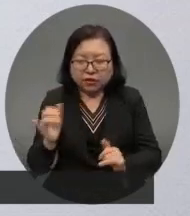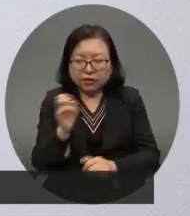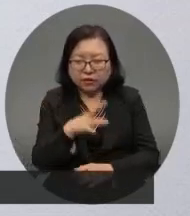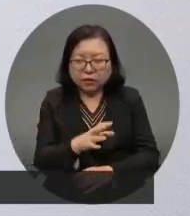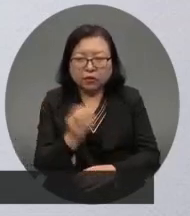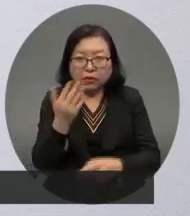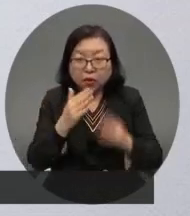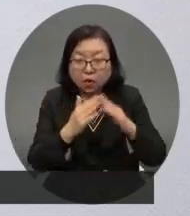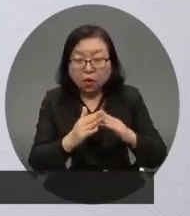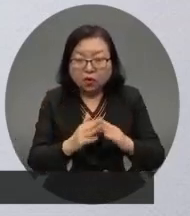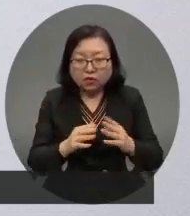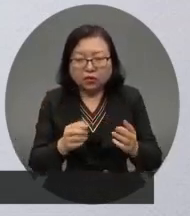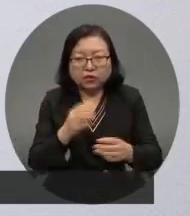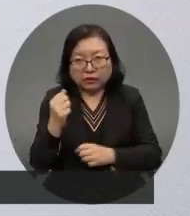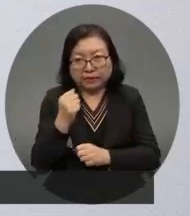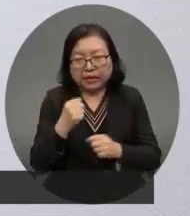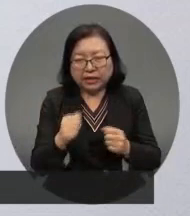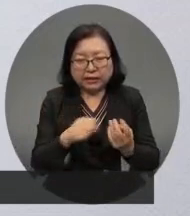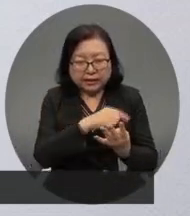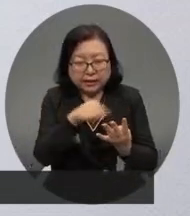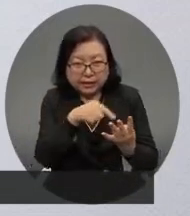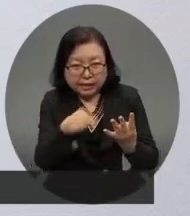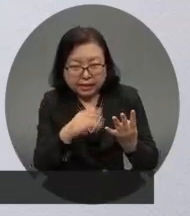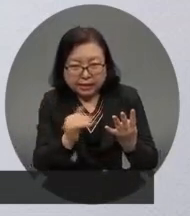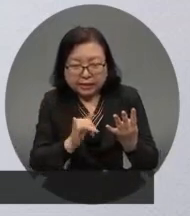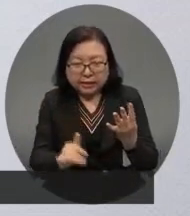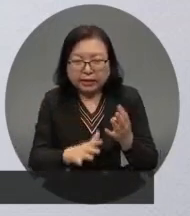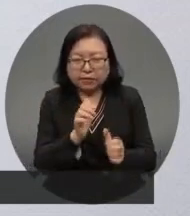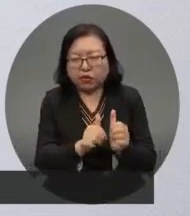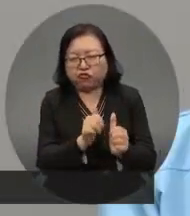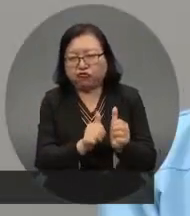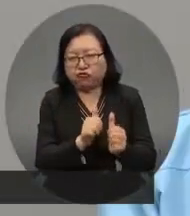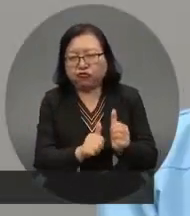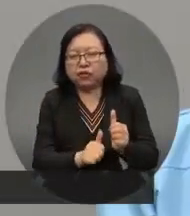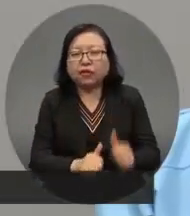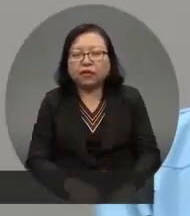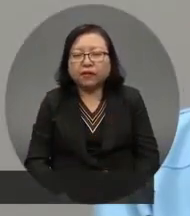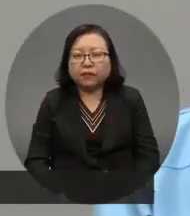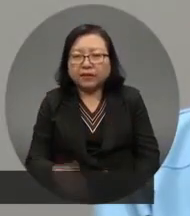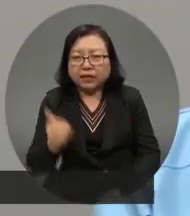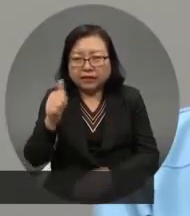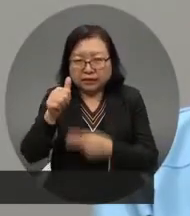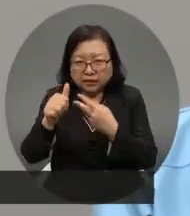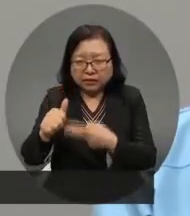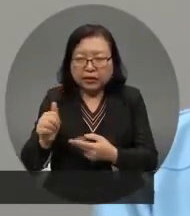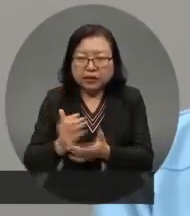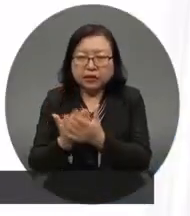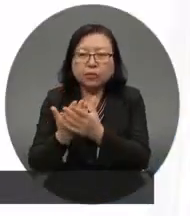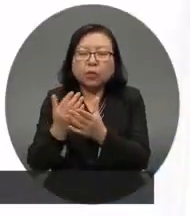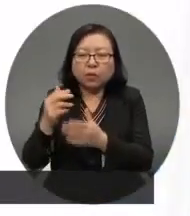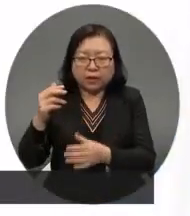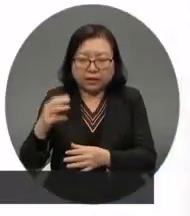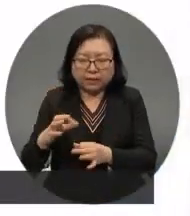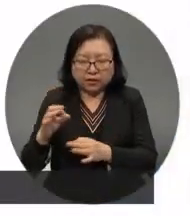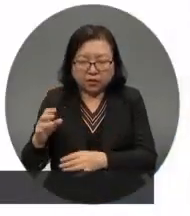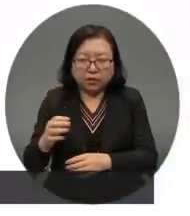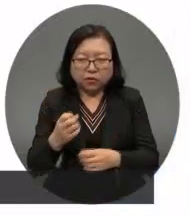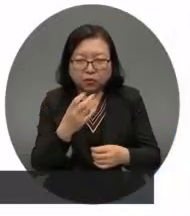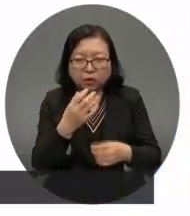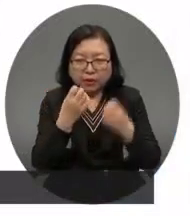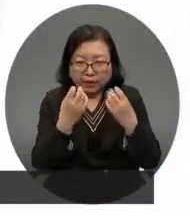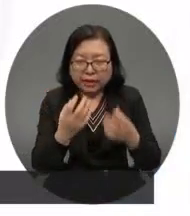김학도, 송태영, 이욱희 4인 경선으로 후보를 가립니다. 흥덕에는 진보당 이명주, 개혁신당